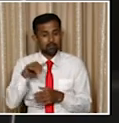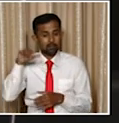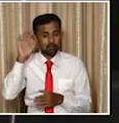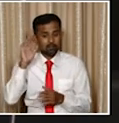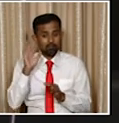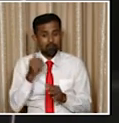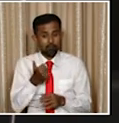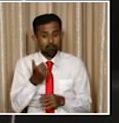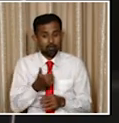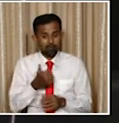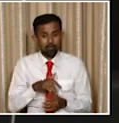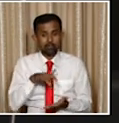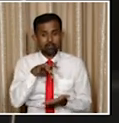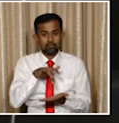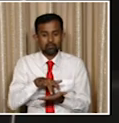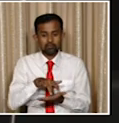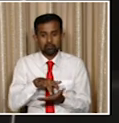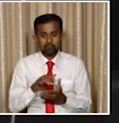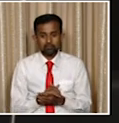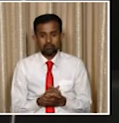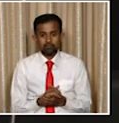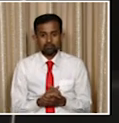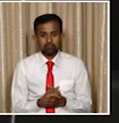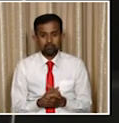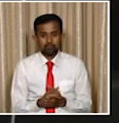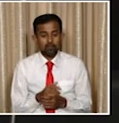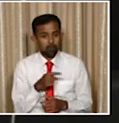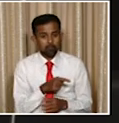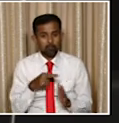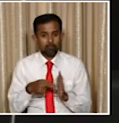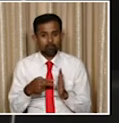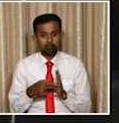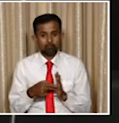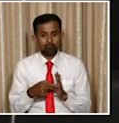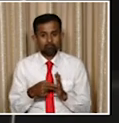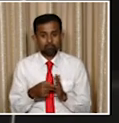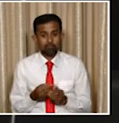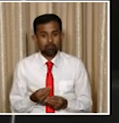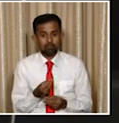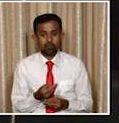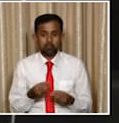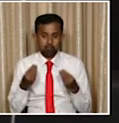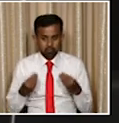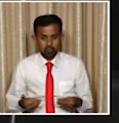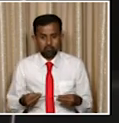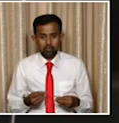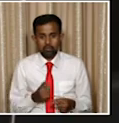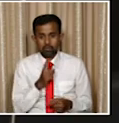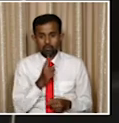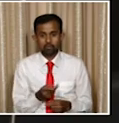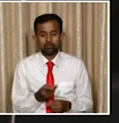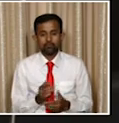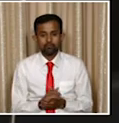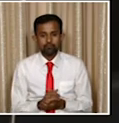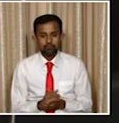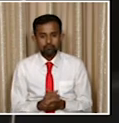இவ்வாறான ஒரு ப்ரொஜெக்டுக்காக ஒதுக்கப்படுகிறது. அதுக்குள்ள இன்னொரு பெரிய அநியாயம் என்னவென்றால் அந்த காணிகள் அத்தனையும் பிரைவேட் மக்களுடைய காணிகள், பிரைவேட்